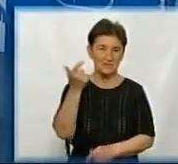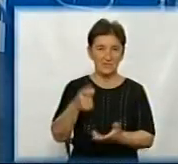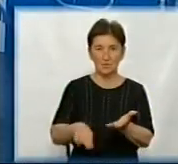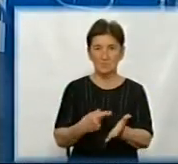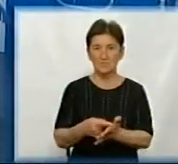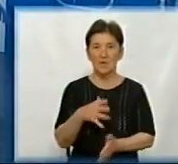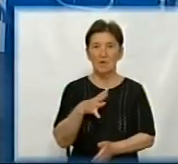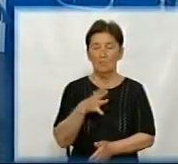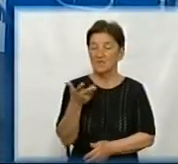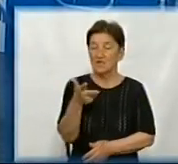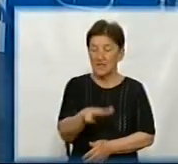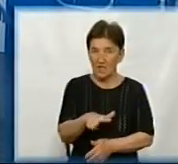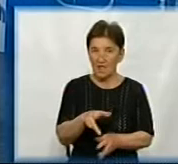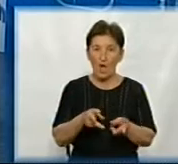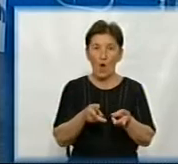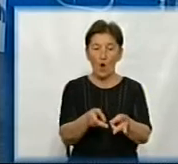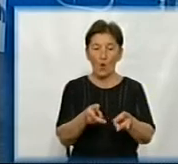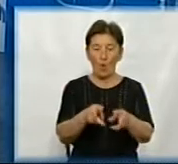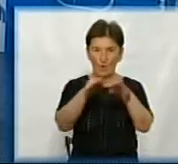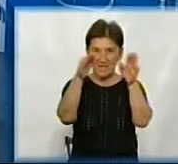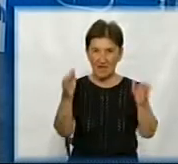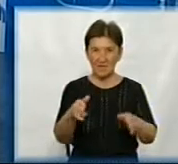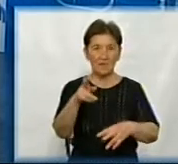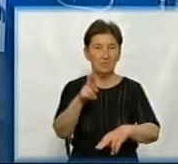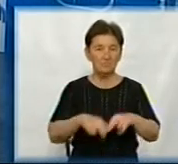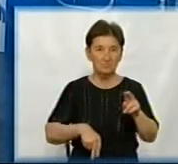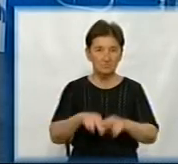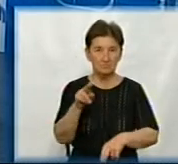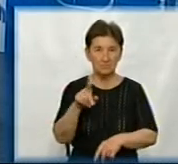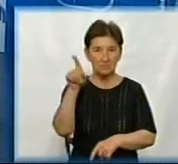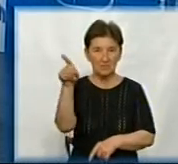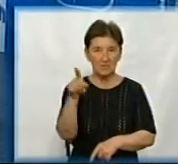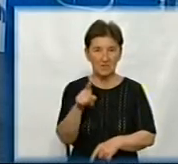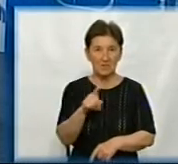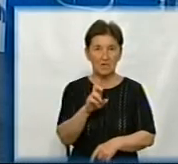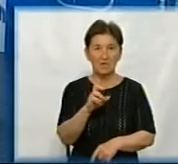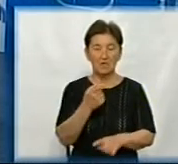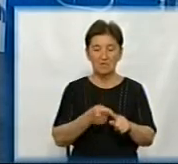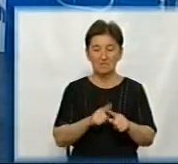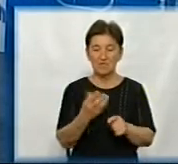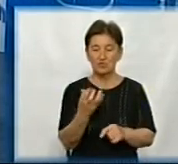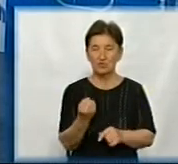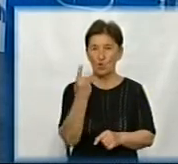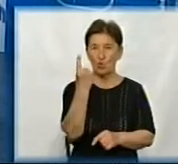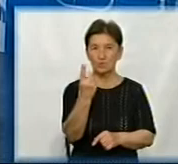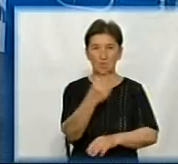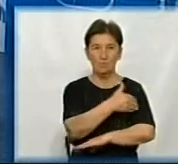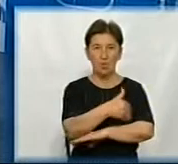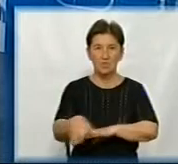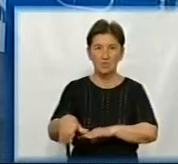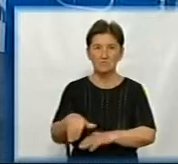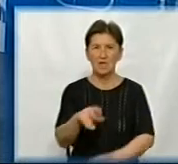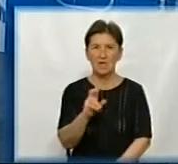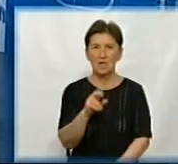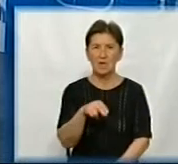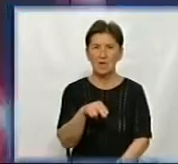три блочно-модульні котельні, які будувало ДП «Кіровоград тепло». Це ще одна котельня по провулку Давидовському.